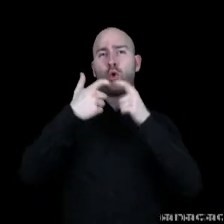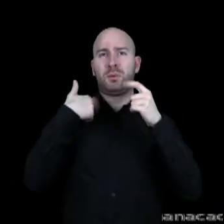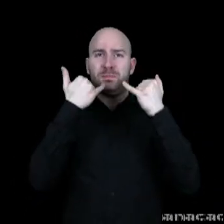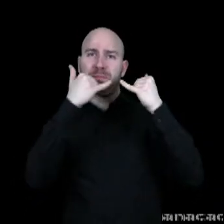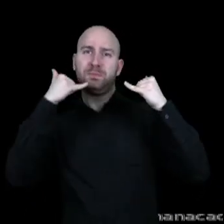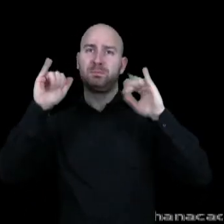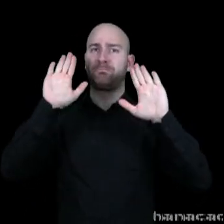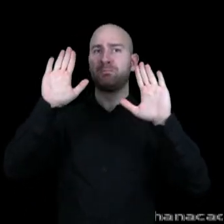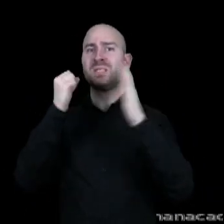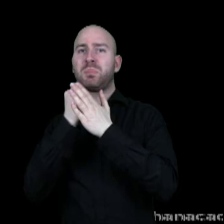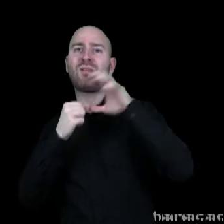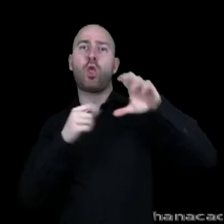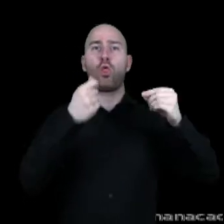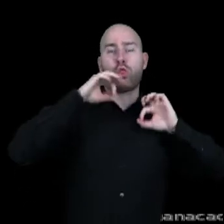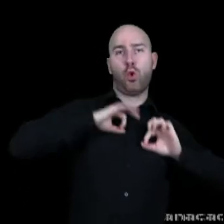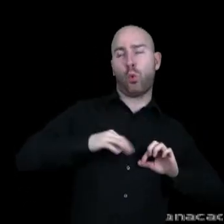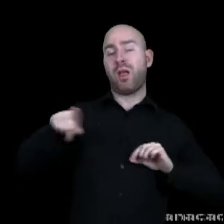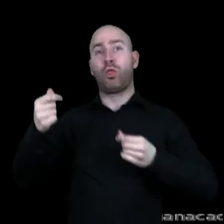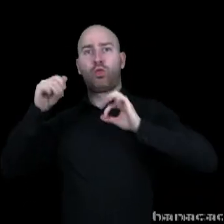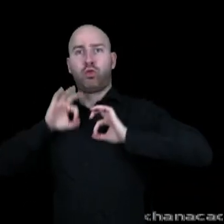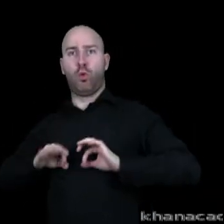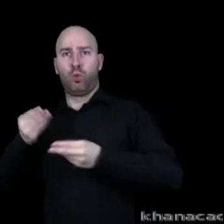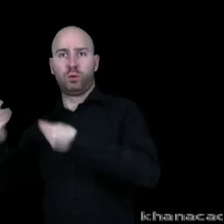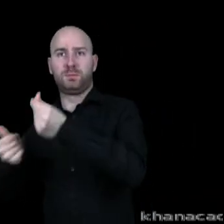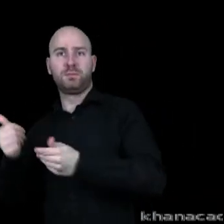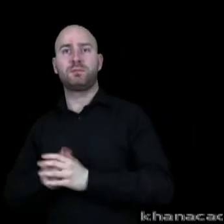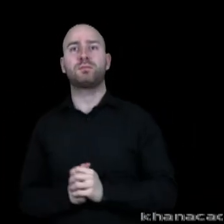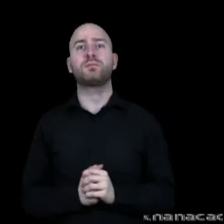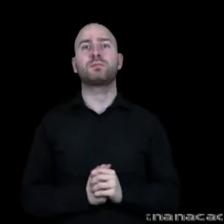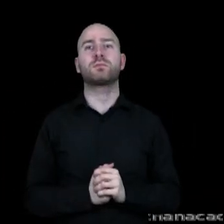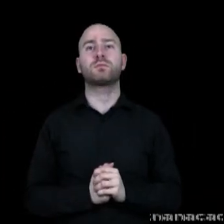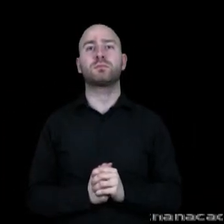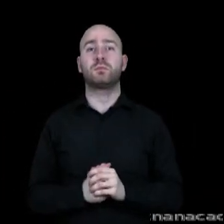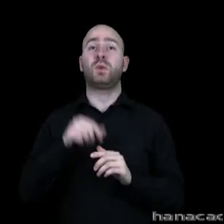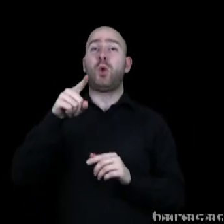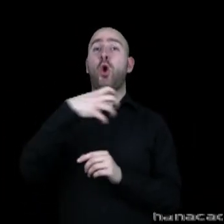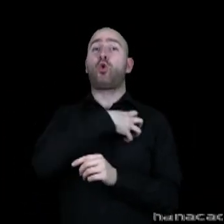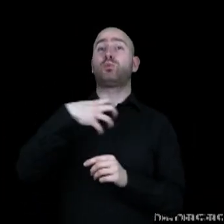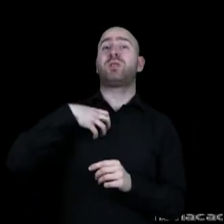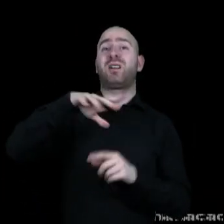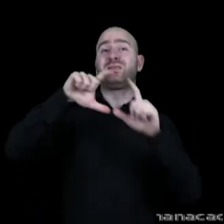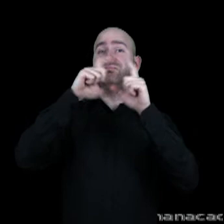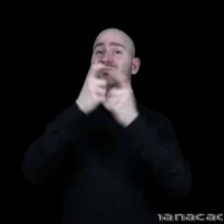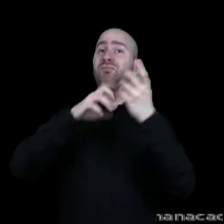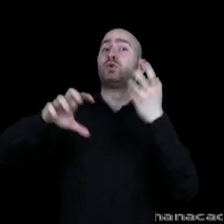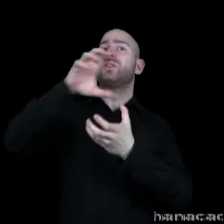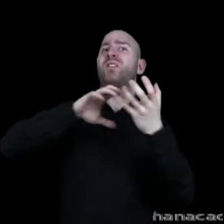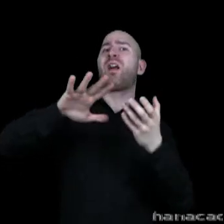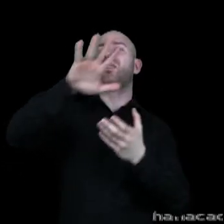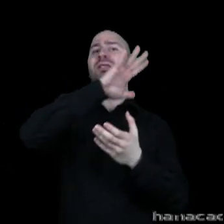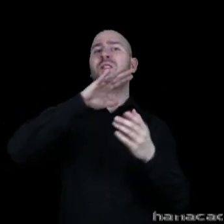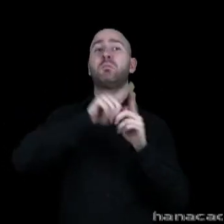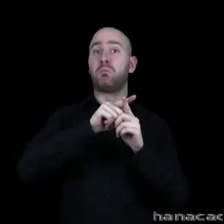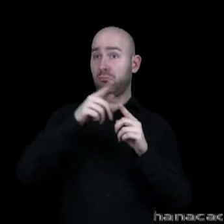Dochodu rozporządzalnego. Robię to rozróżnienie między dochodem a dochodem rozporządzalnym, bo niecały dochód globalny w